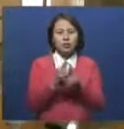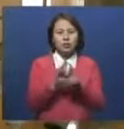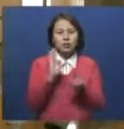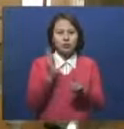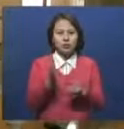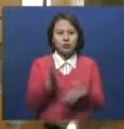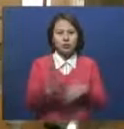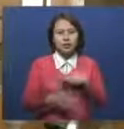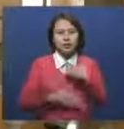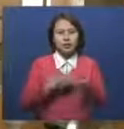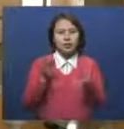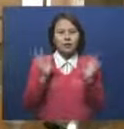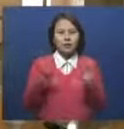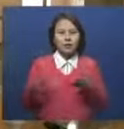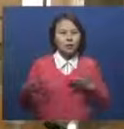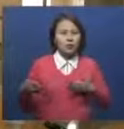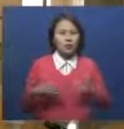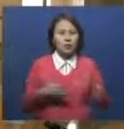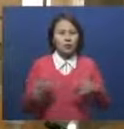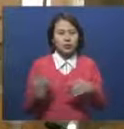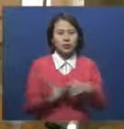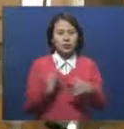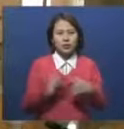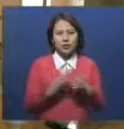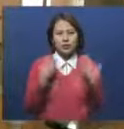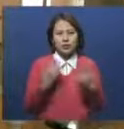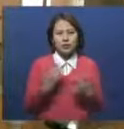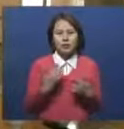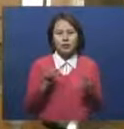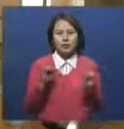имандылыққа бастайтын болсын. Атының өзі айтып тұр, бұл мешіттің аты